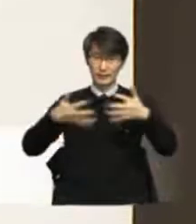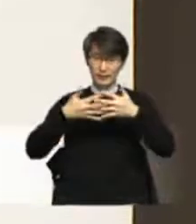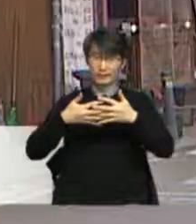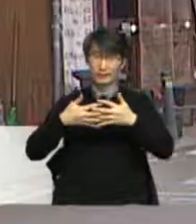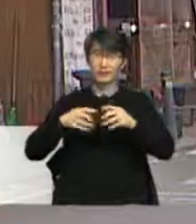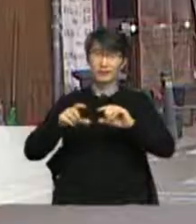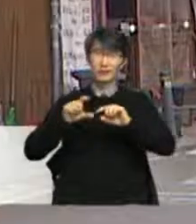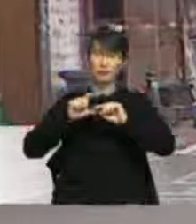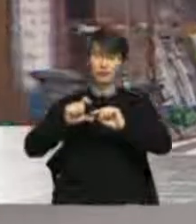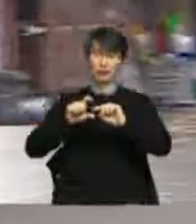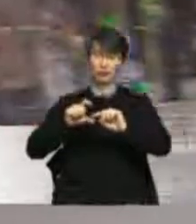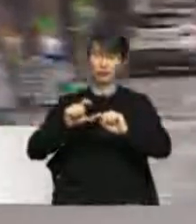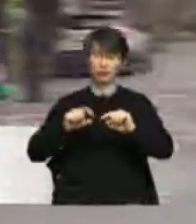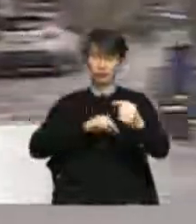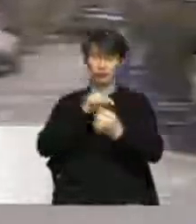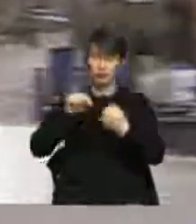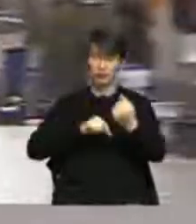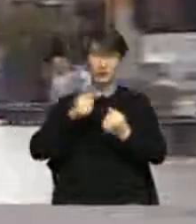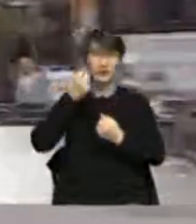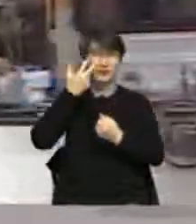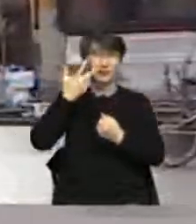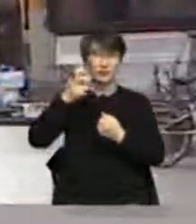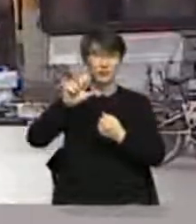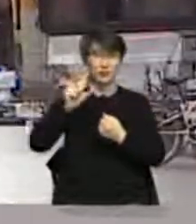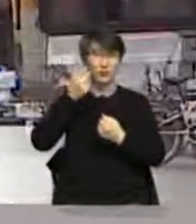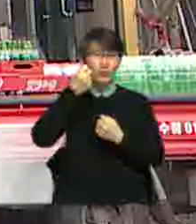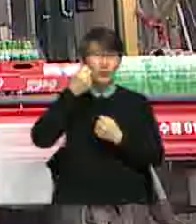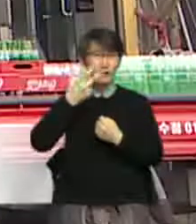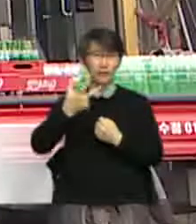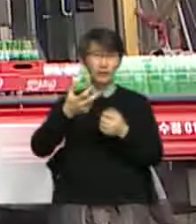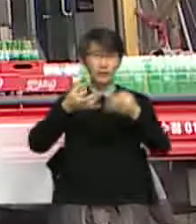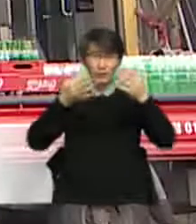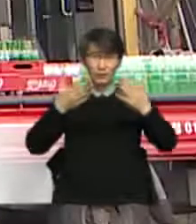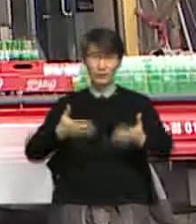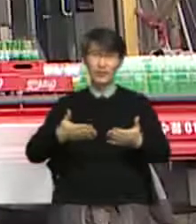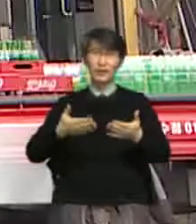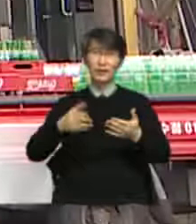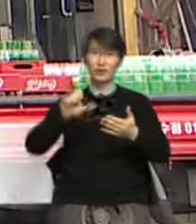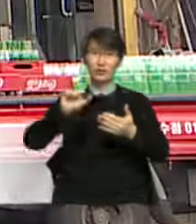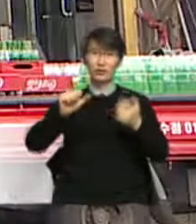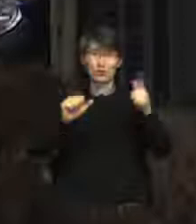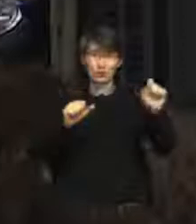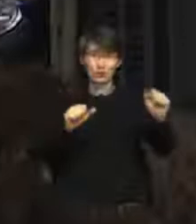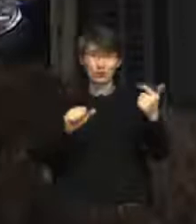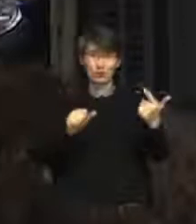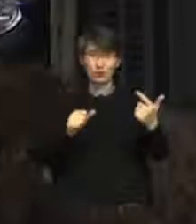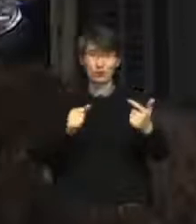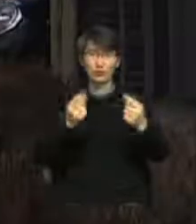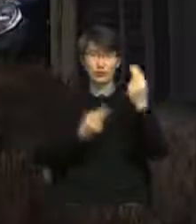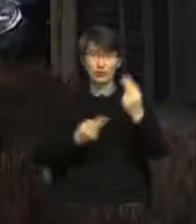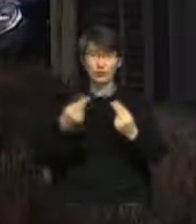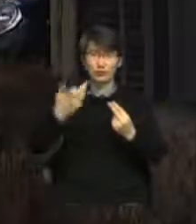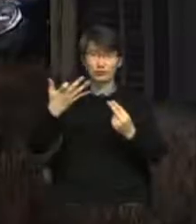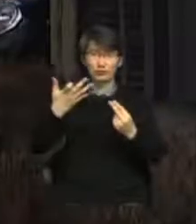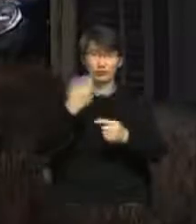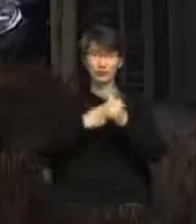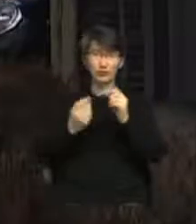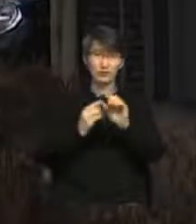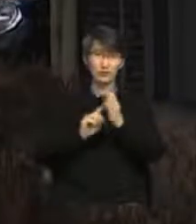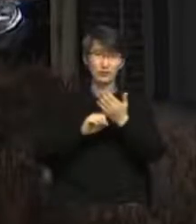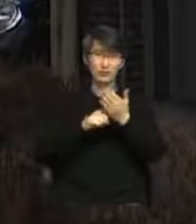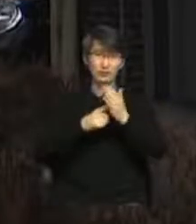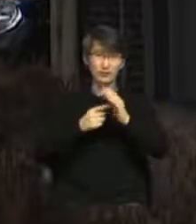업체의 평균 영업 기간은 75개 원로 미체결 업체 평균인 50 6개월 보다 19개월 가량 긴 것으로